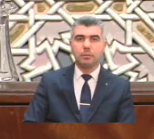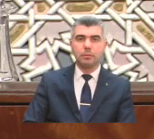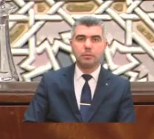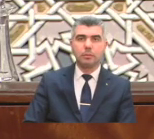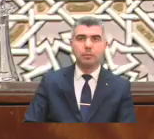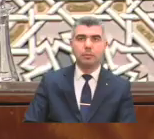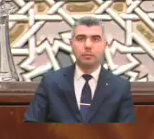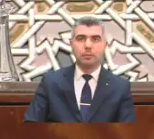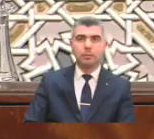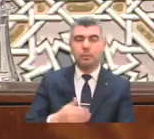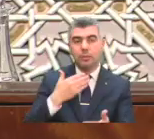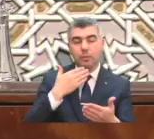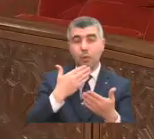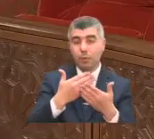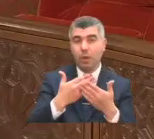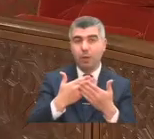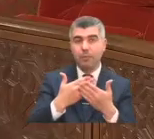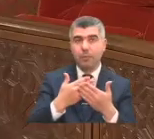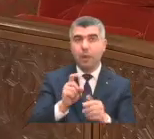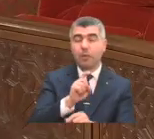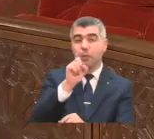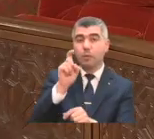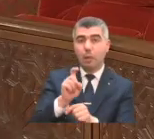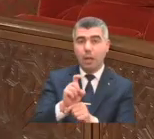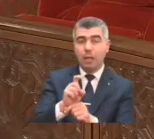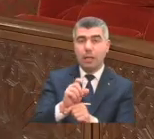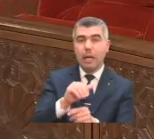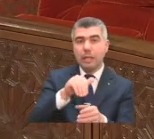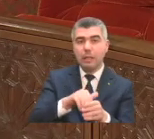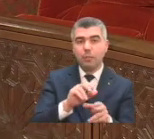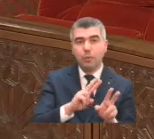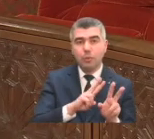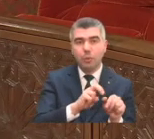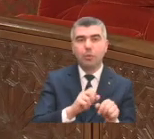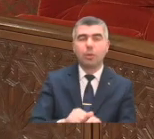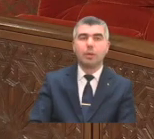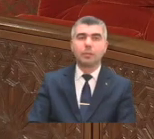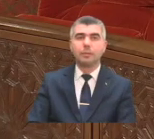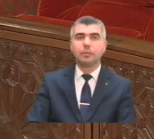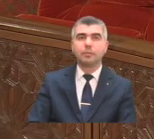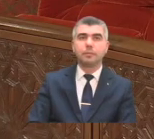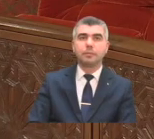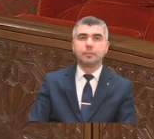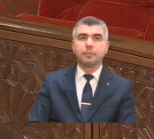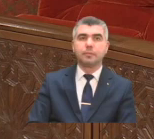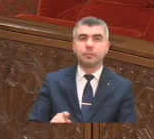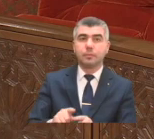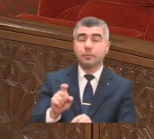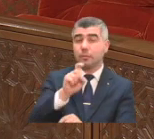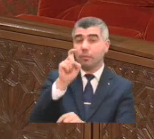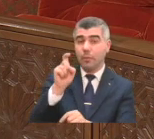النائب المحترم، على طرحكم على هذا السؤال من الفريق الدستوري الديمقراطي الاجتماعي، لأن هذا السؤال